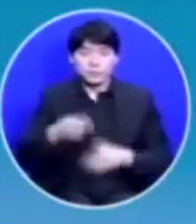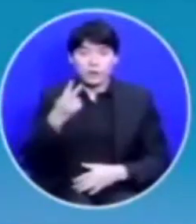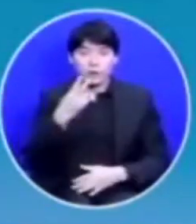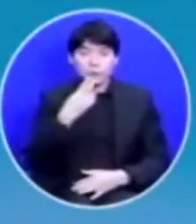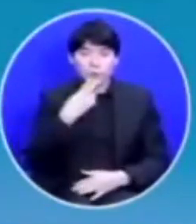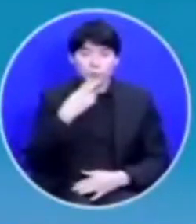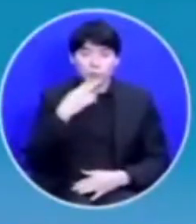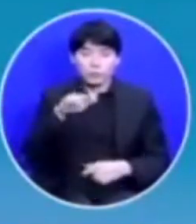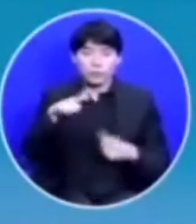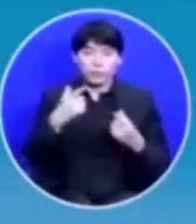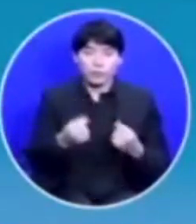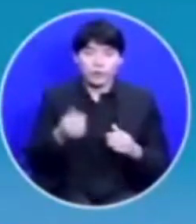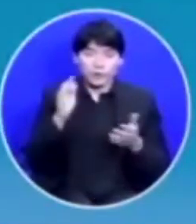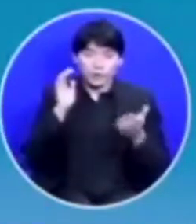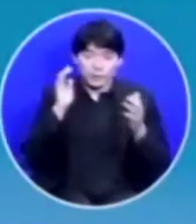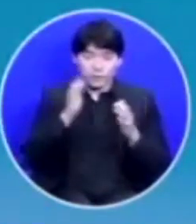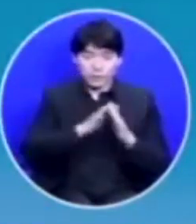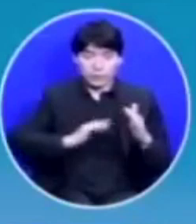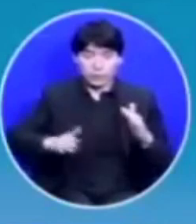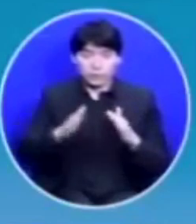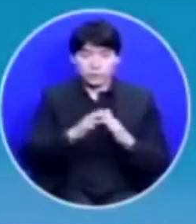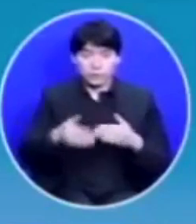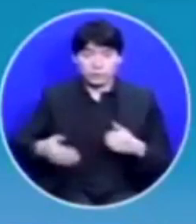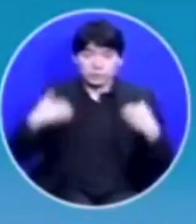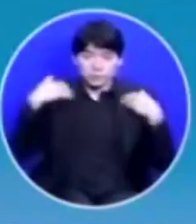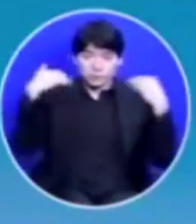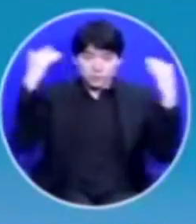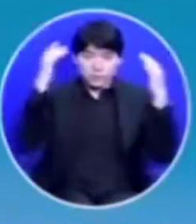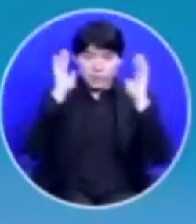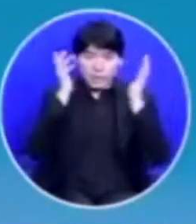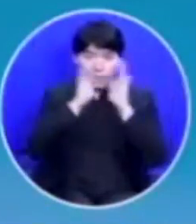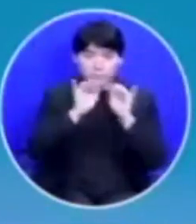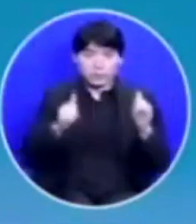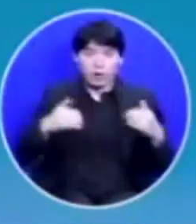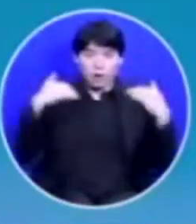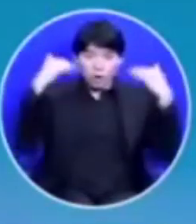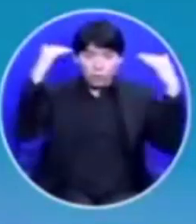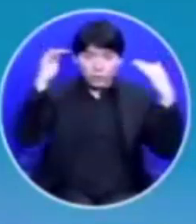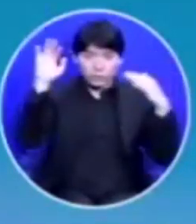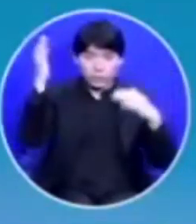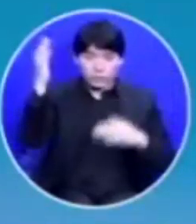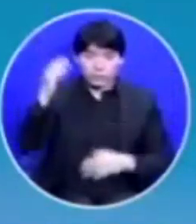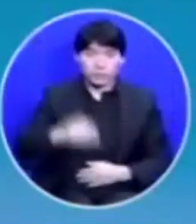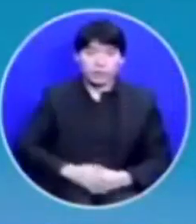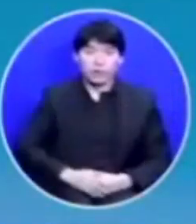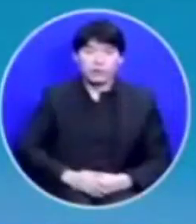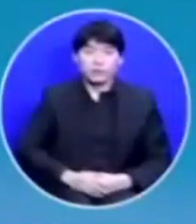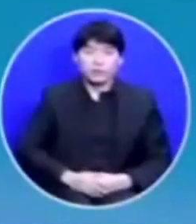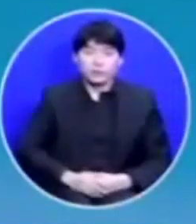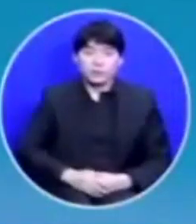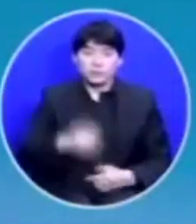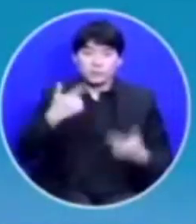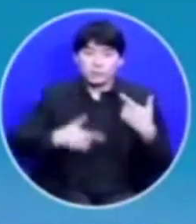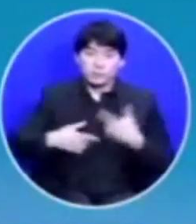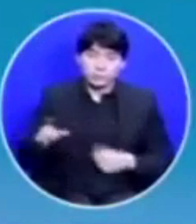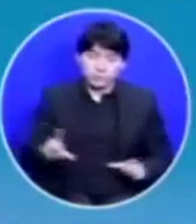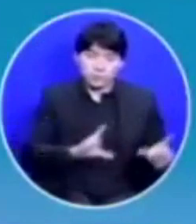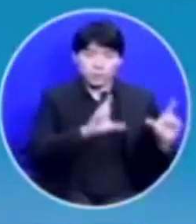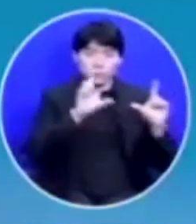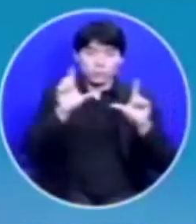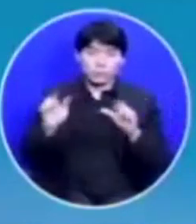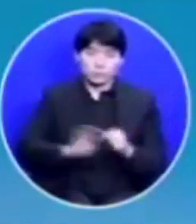이런 가정에서 자란 아이들은 어른이 되어서 기쁨을 로 살려 그러고